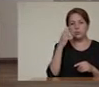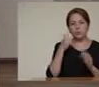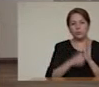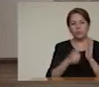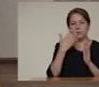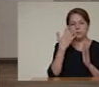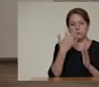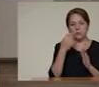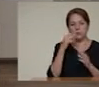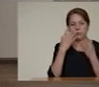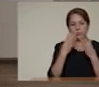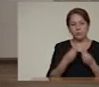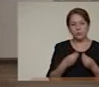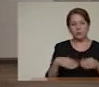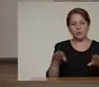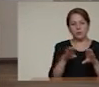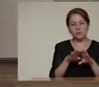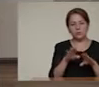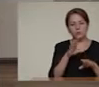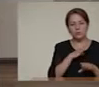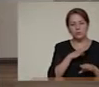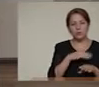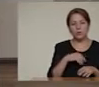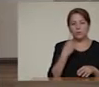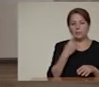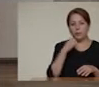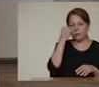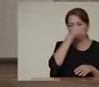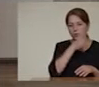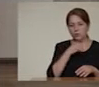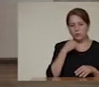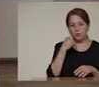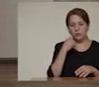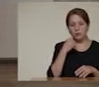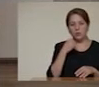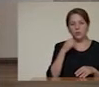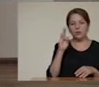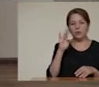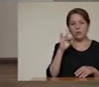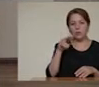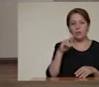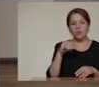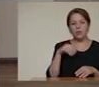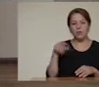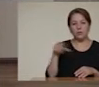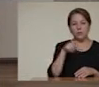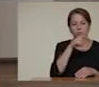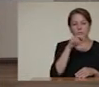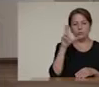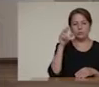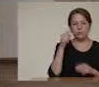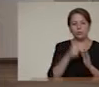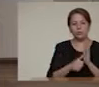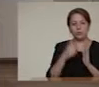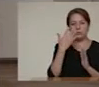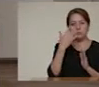kunga qiyoslandi. Ya'ni bir yilda Nil daryosi 365